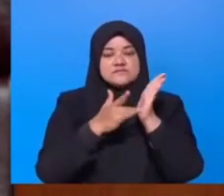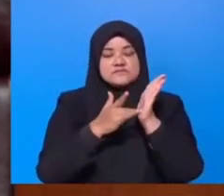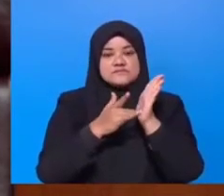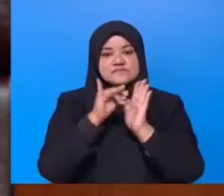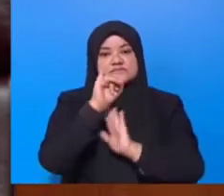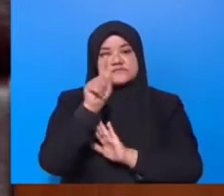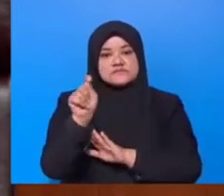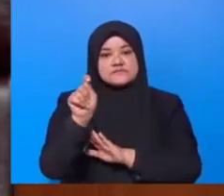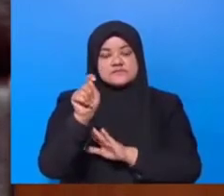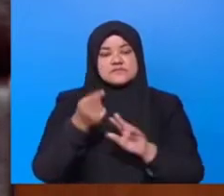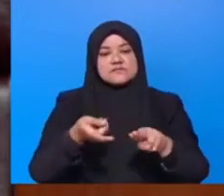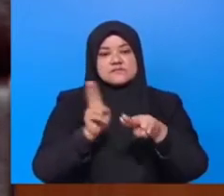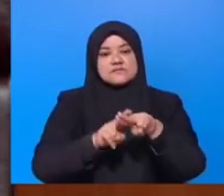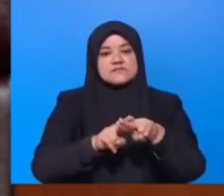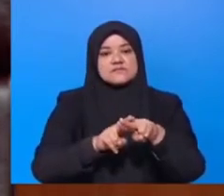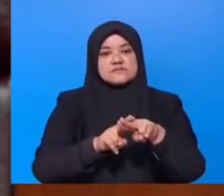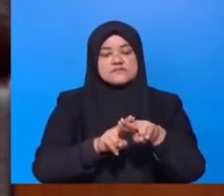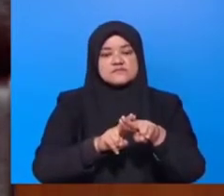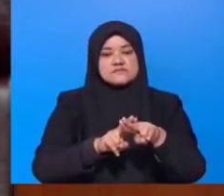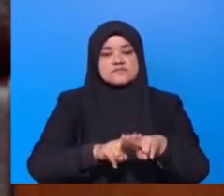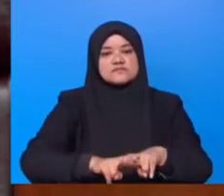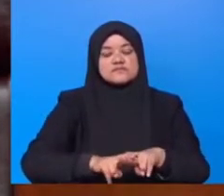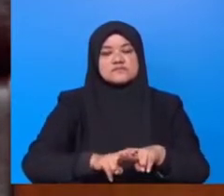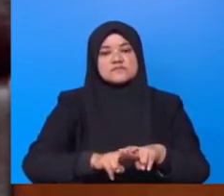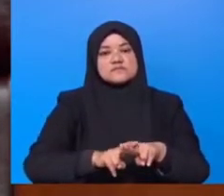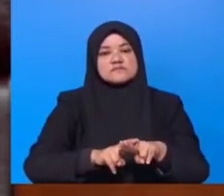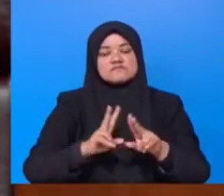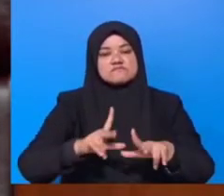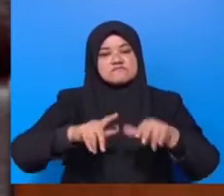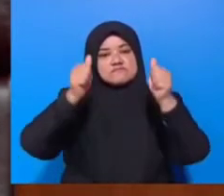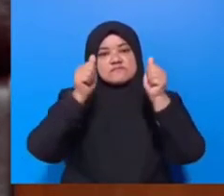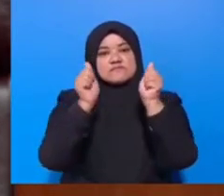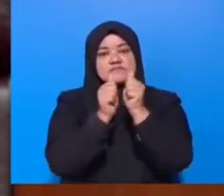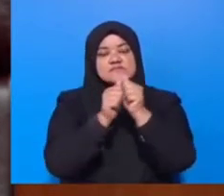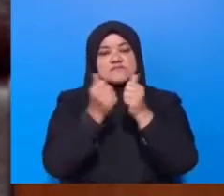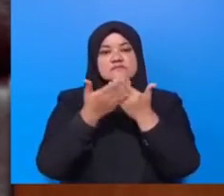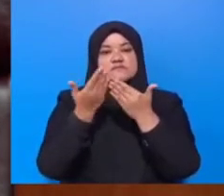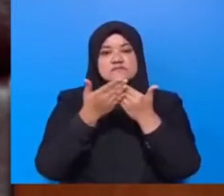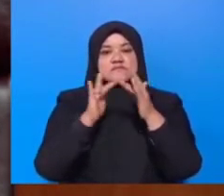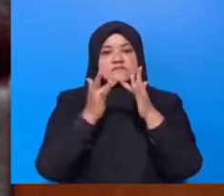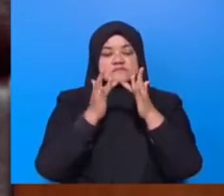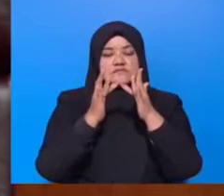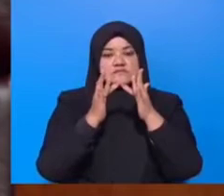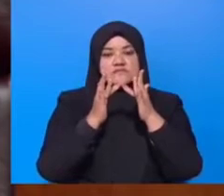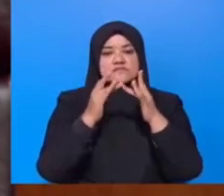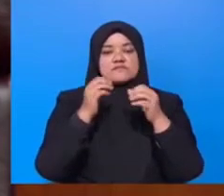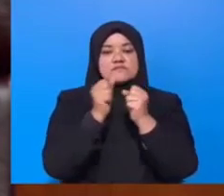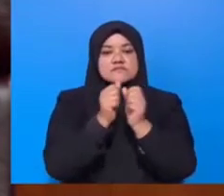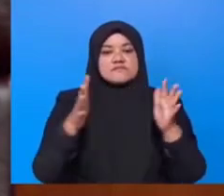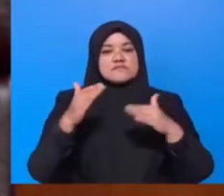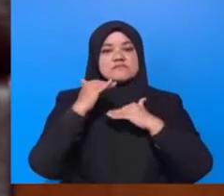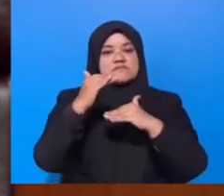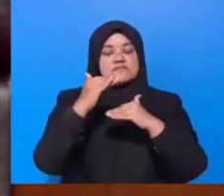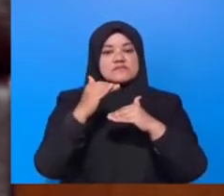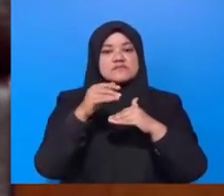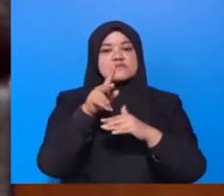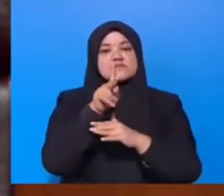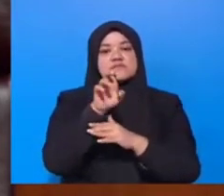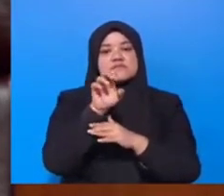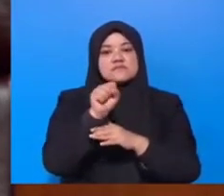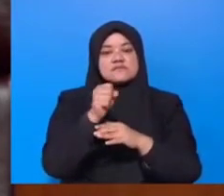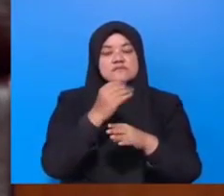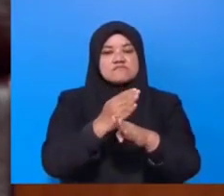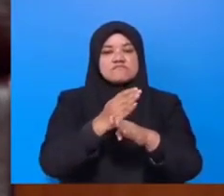maklumat Hai bertambah canggih dengan kebutuhan internet tanpa sempadan cash penolakan